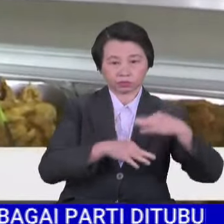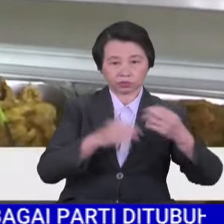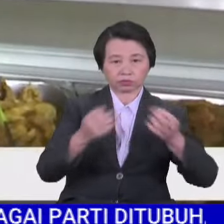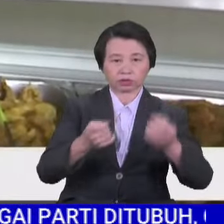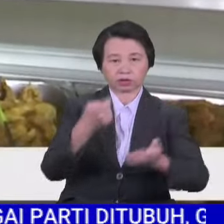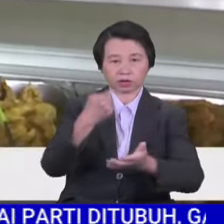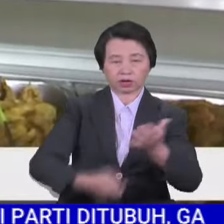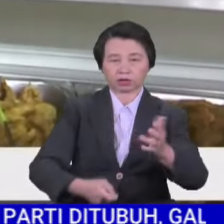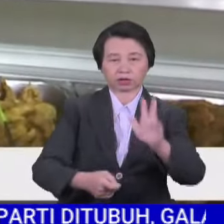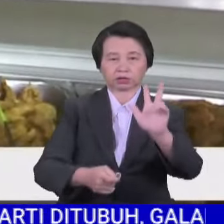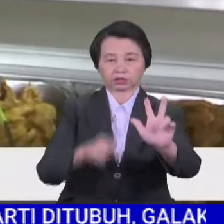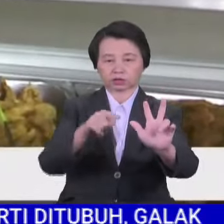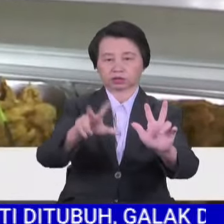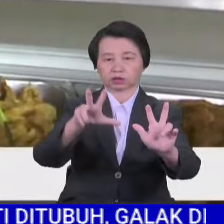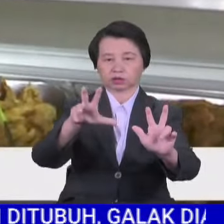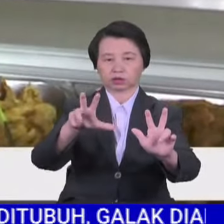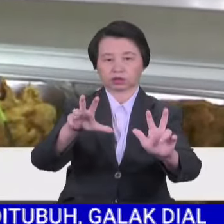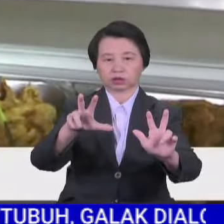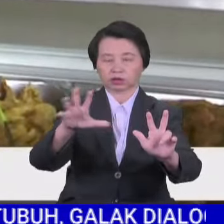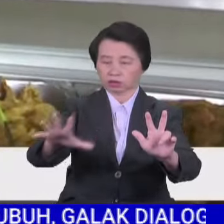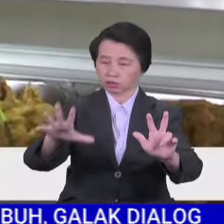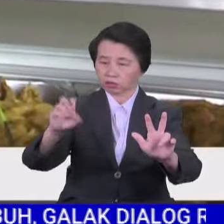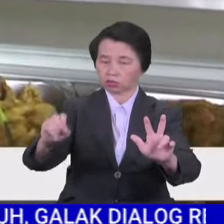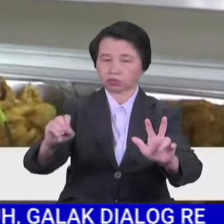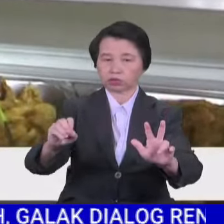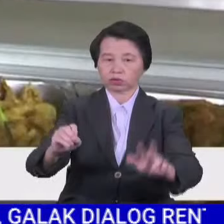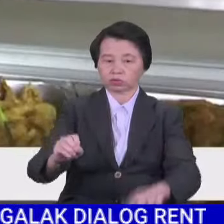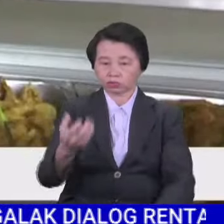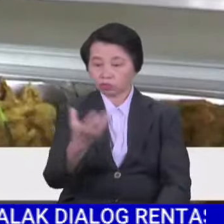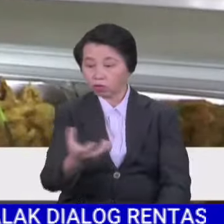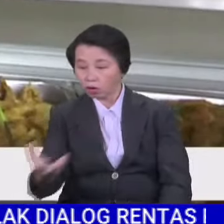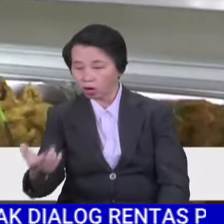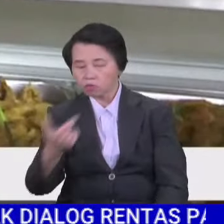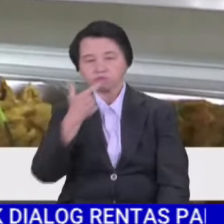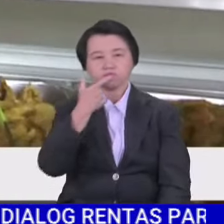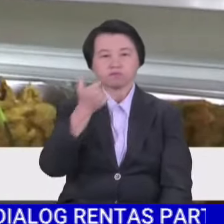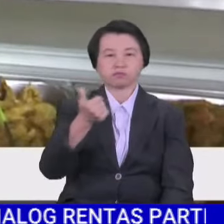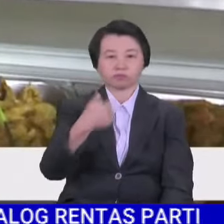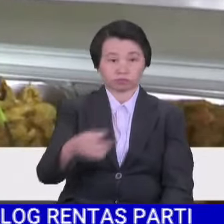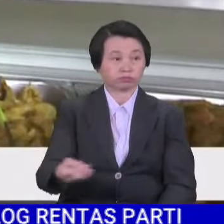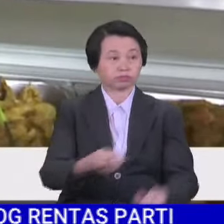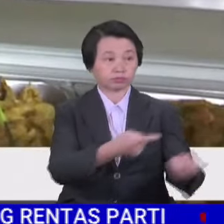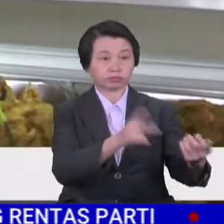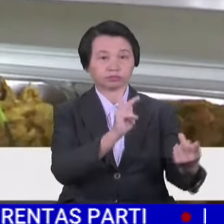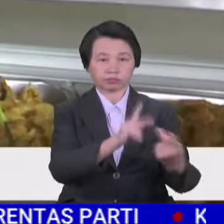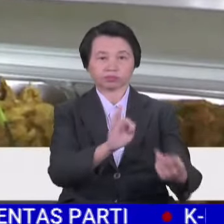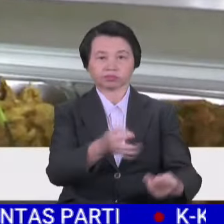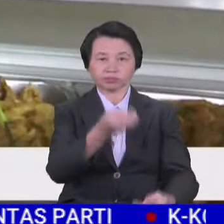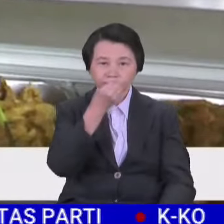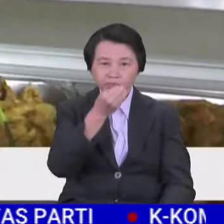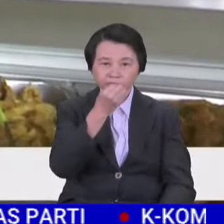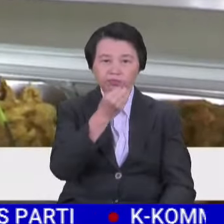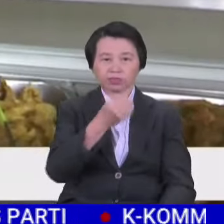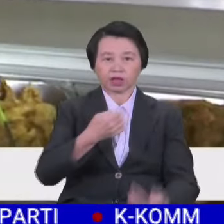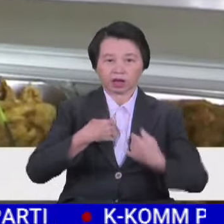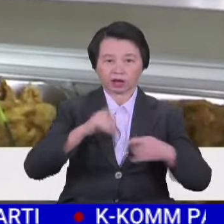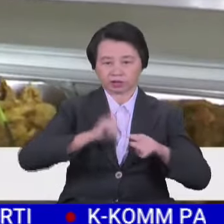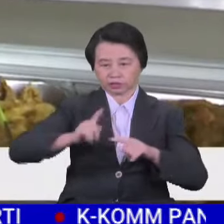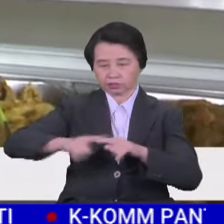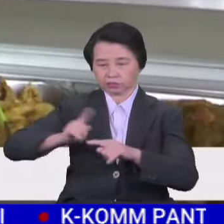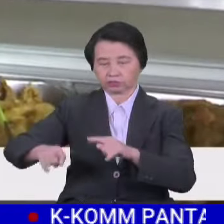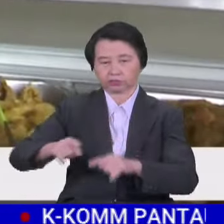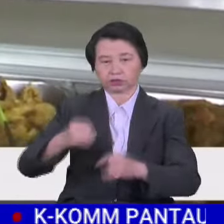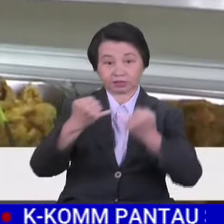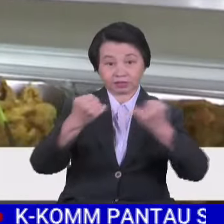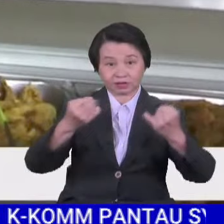walaupun harga D3 Hai tapi laut deh sangat cukup untuk memenuhi keperluan Belajarlah dan ada berbagai juga